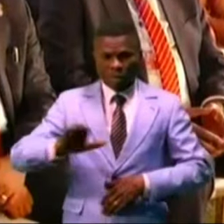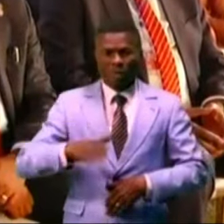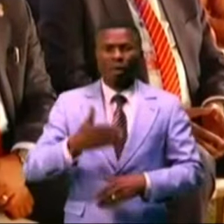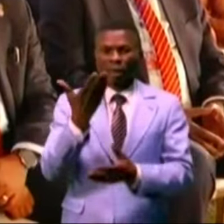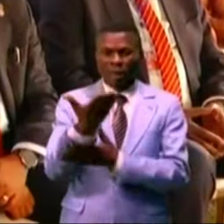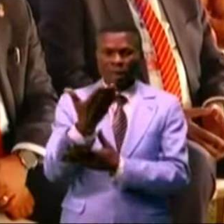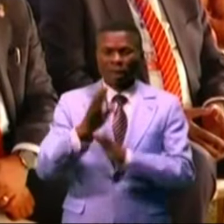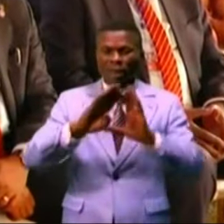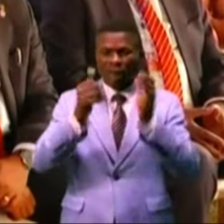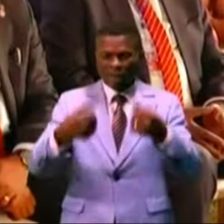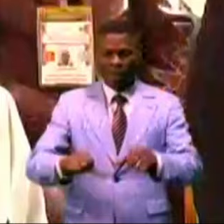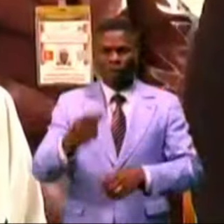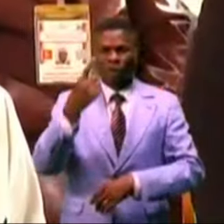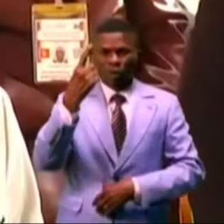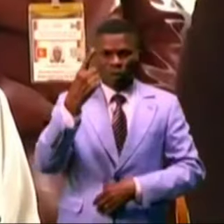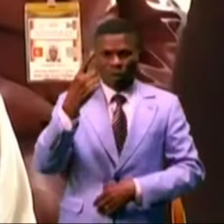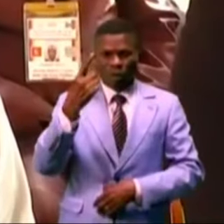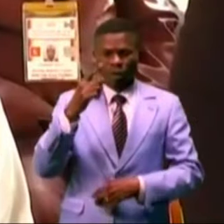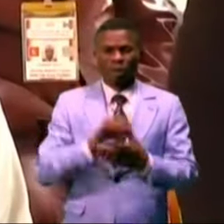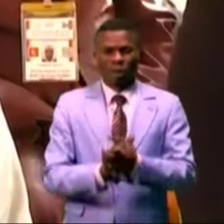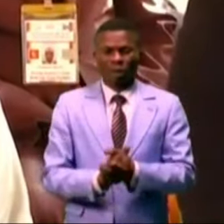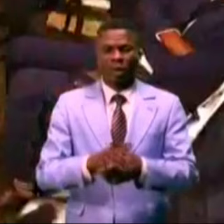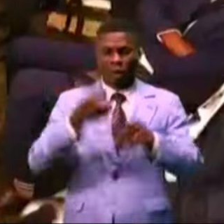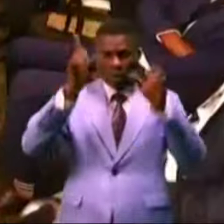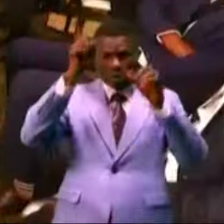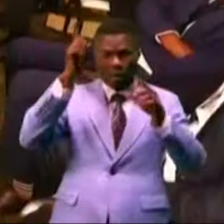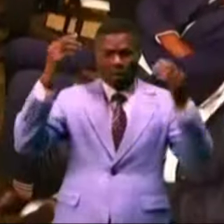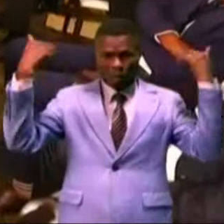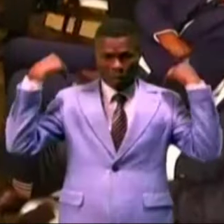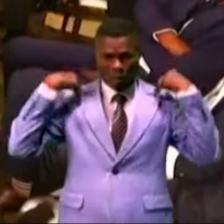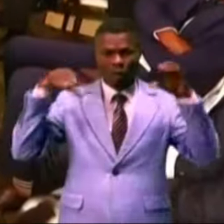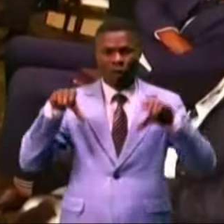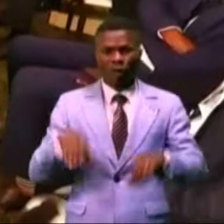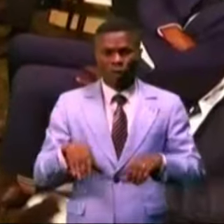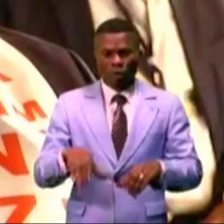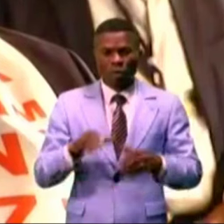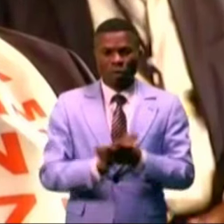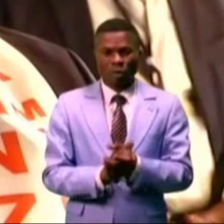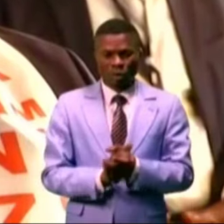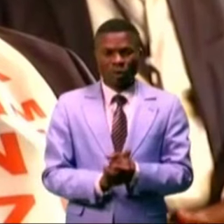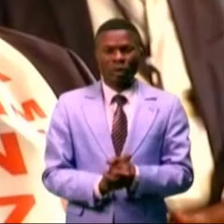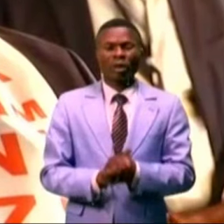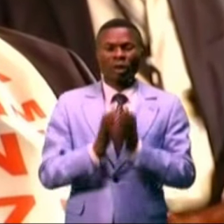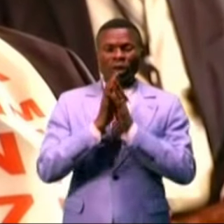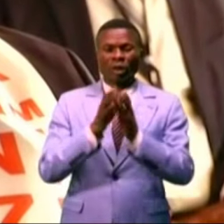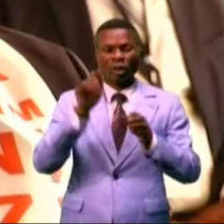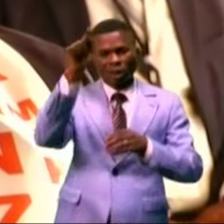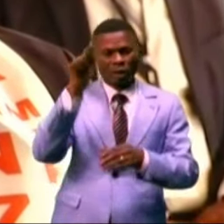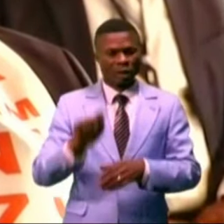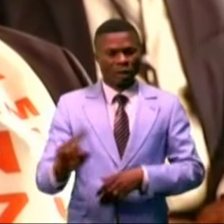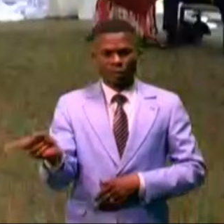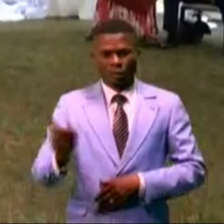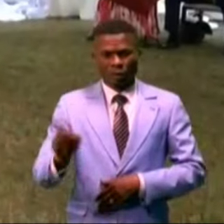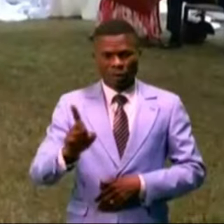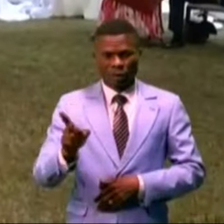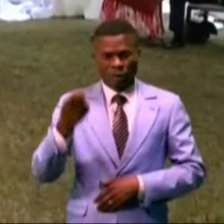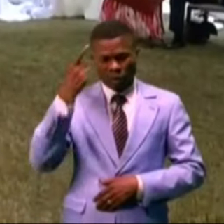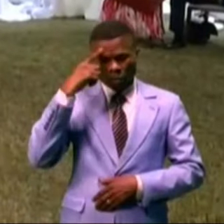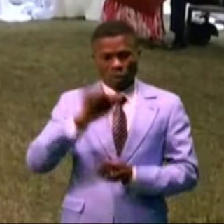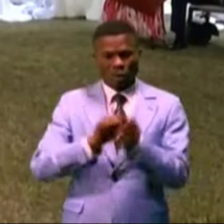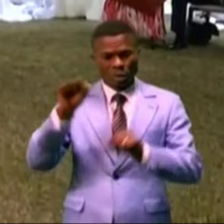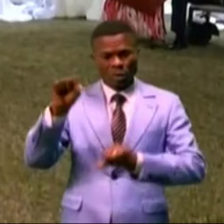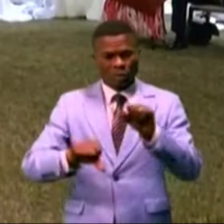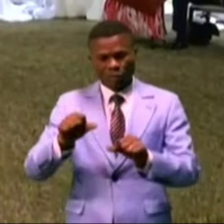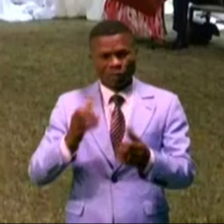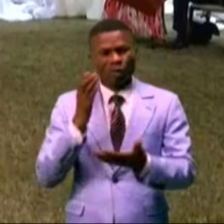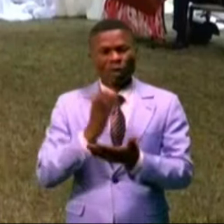à l'unité. D'après le premier citoyen du pays, les ennemis de la RDC veulent surfer sur nos divisions pour nous affaiblir. Notre